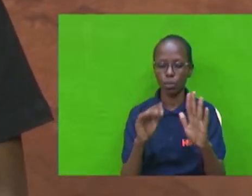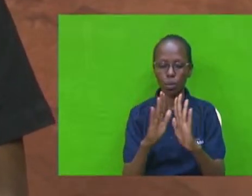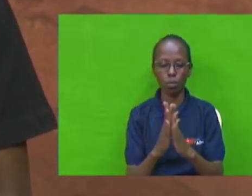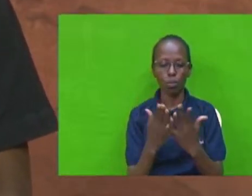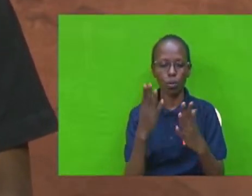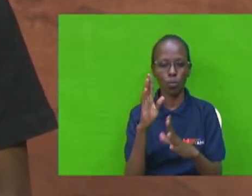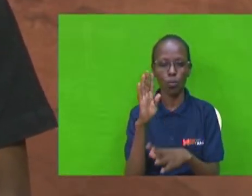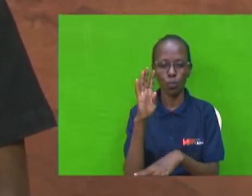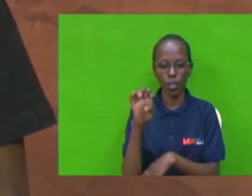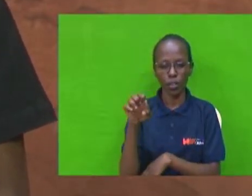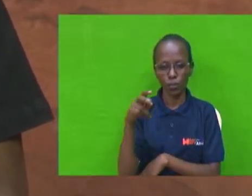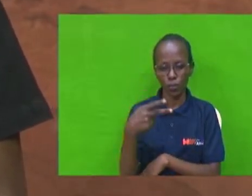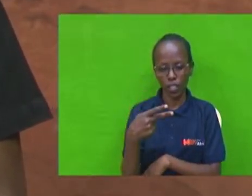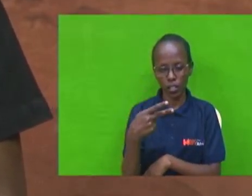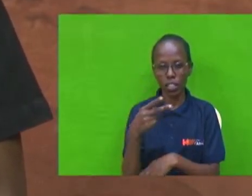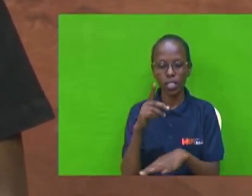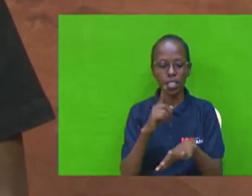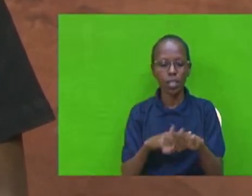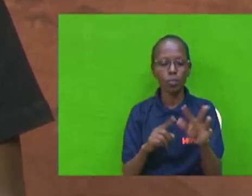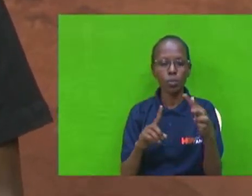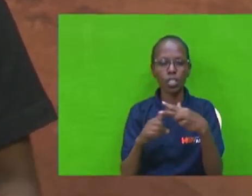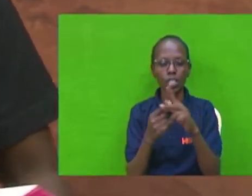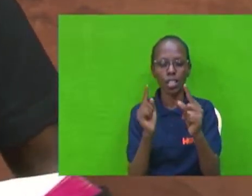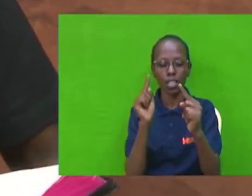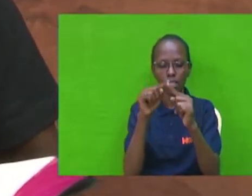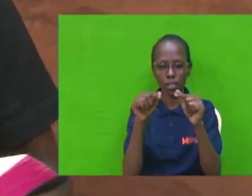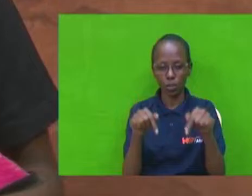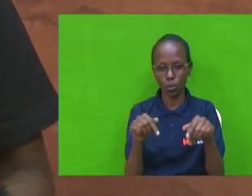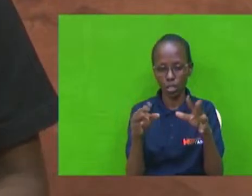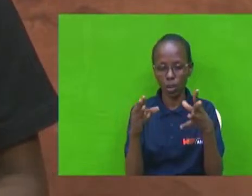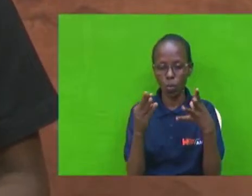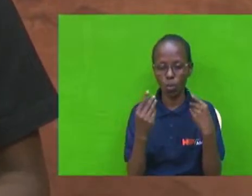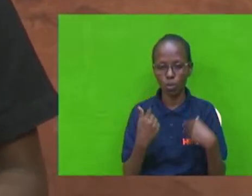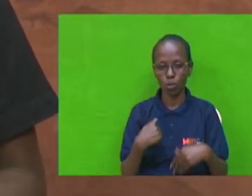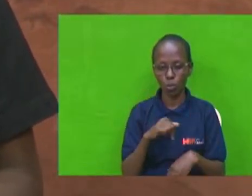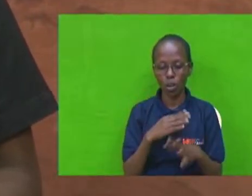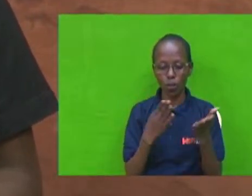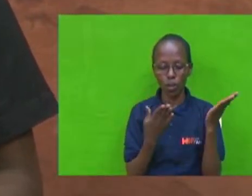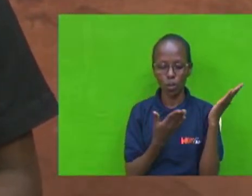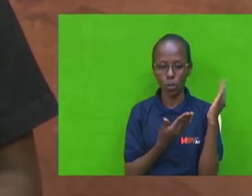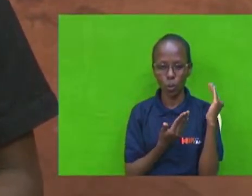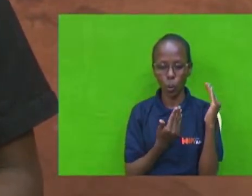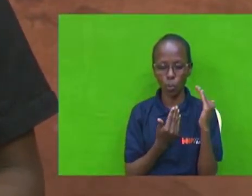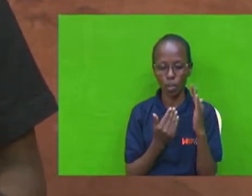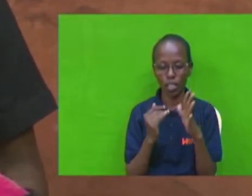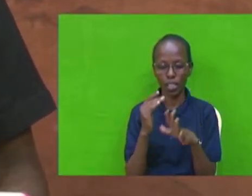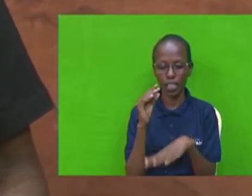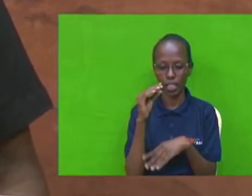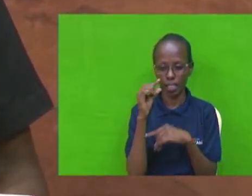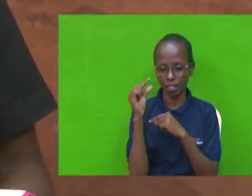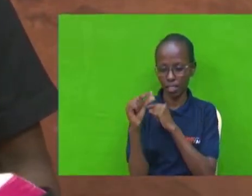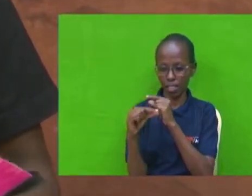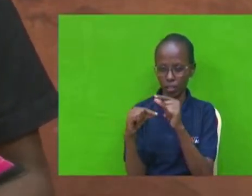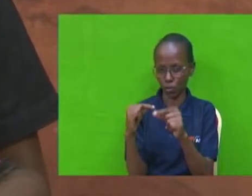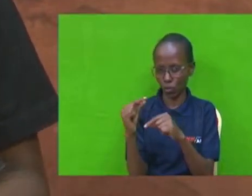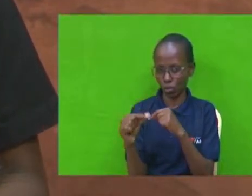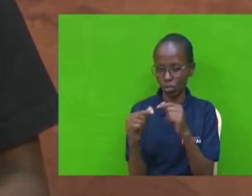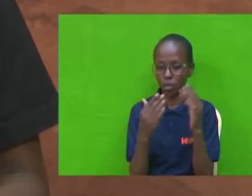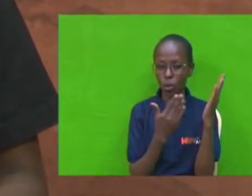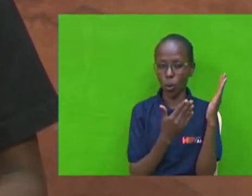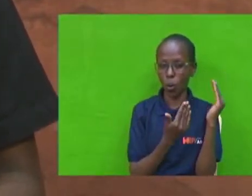Waefeso tangu tulipoanza hadi leo. Sasa nataka kutupa tumaini katika vizazi, tumaini